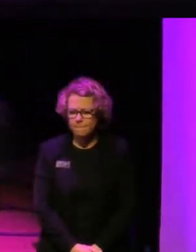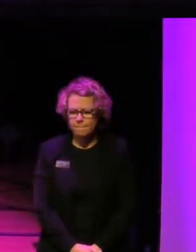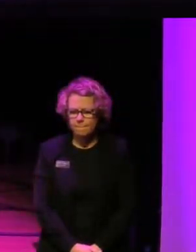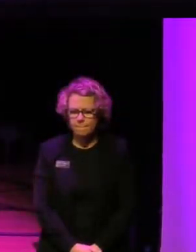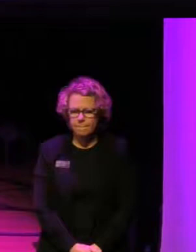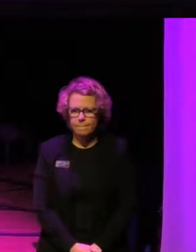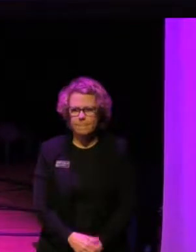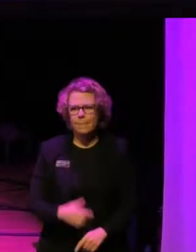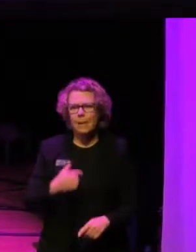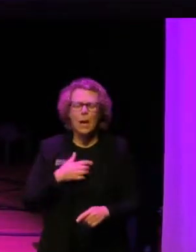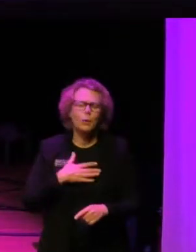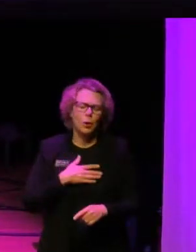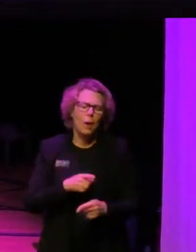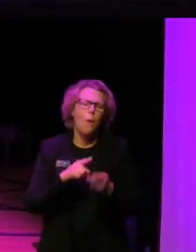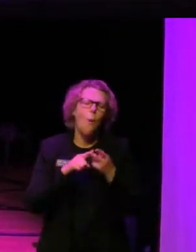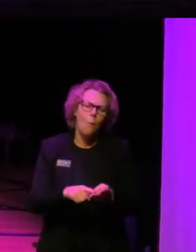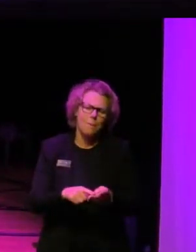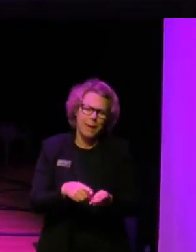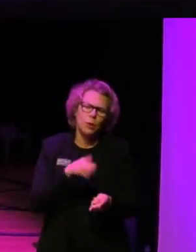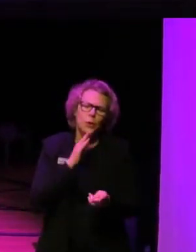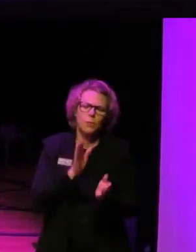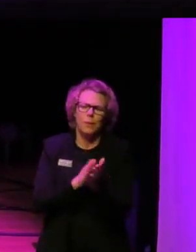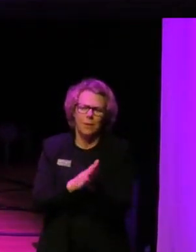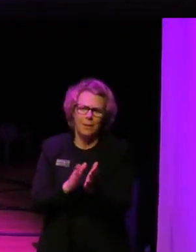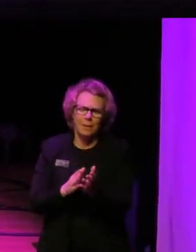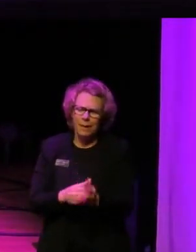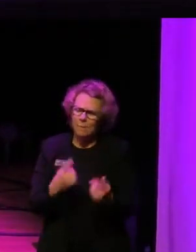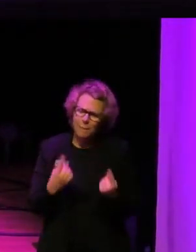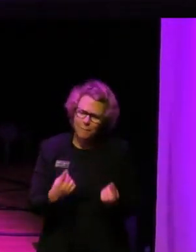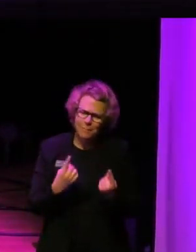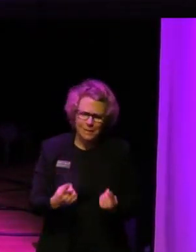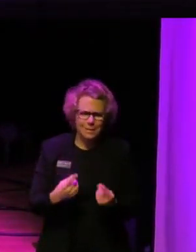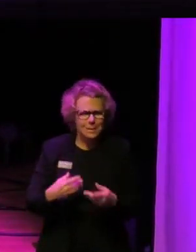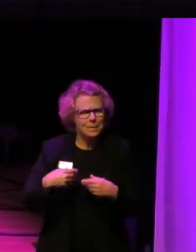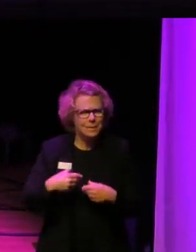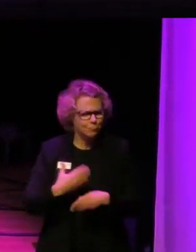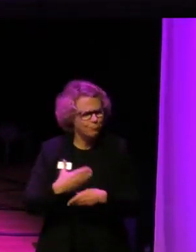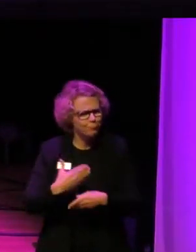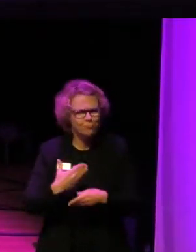Jag tycker att ni ger dem ännu en applåd. En fantastisk insats.